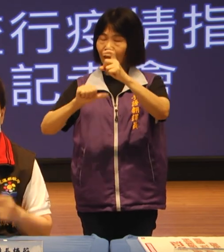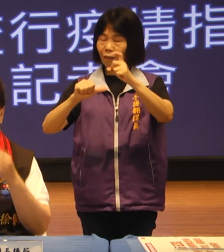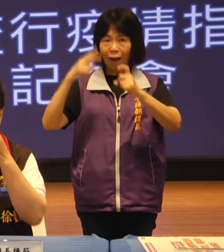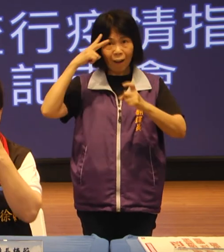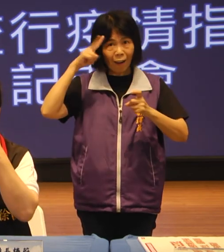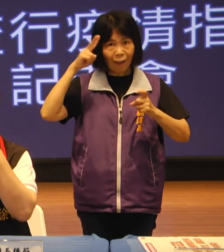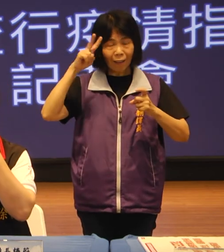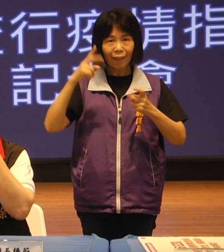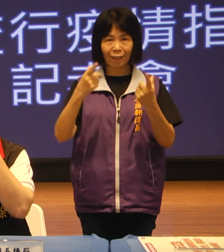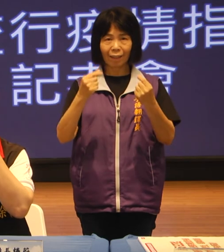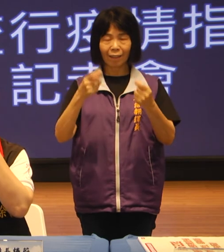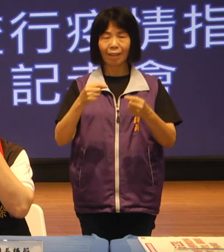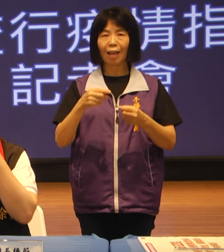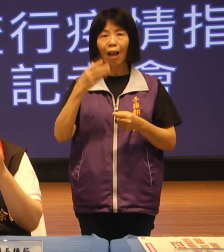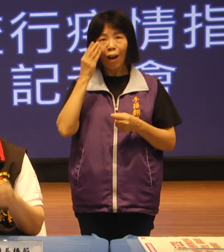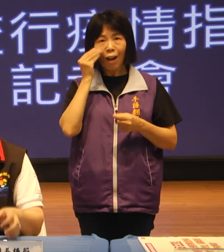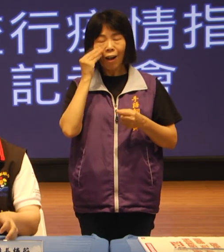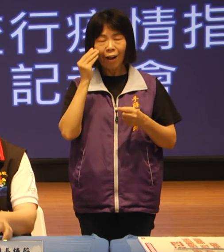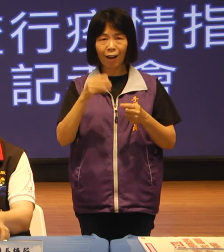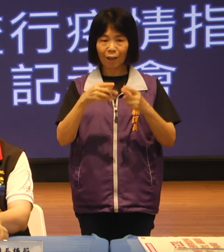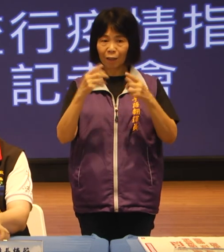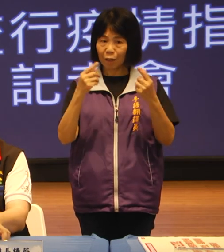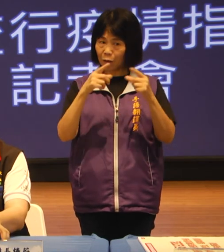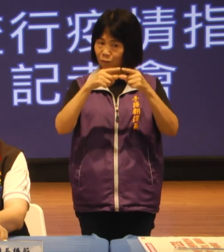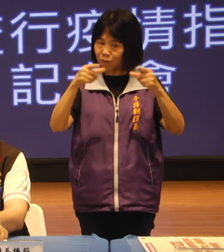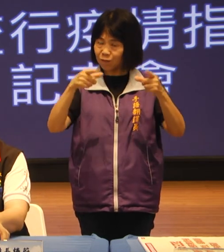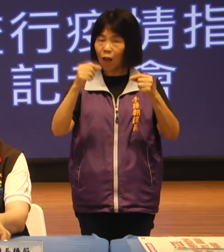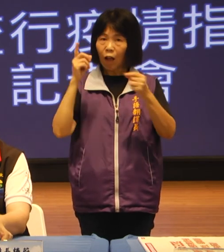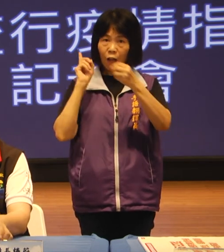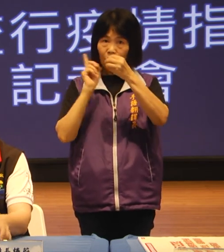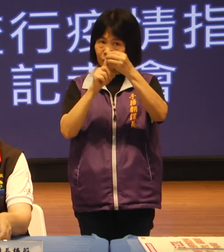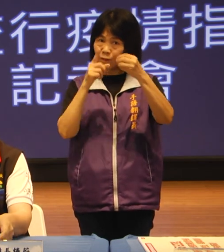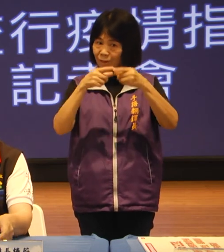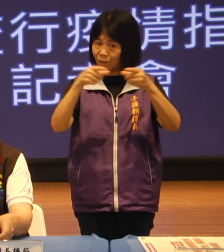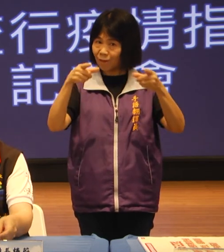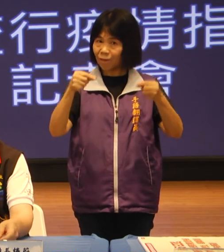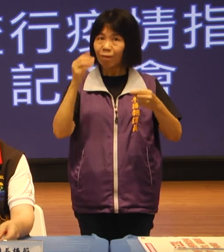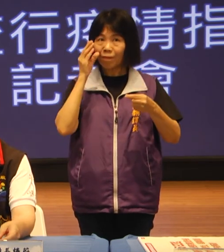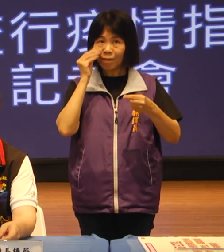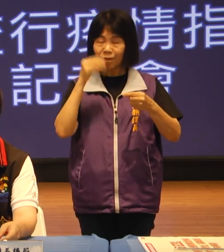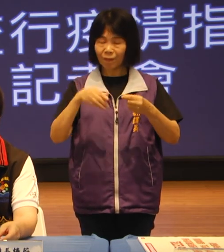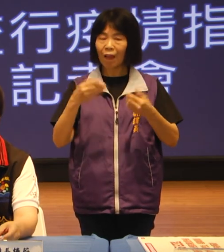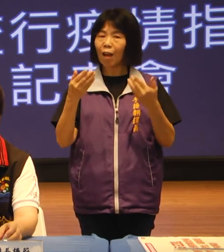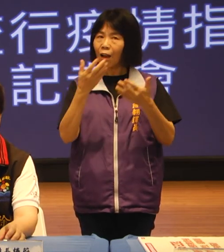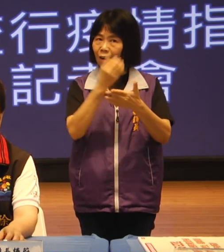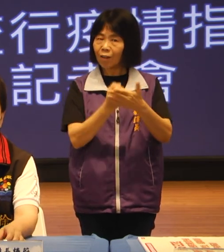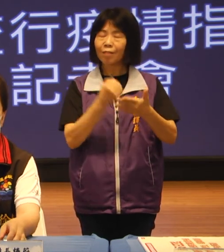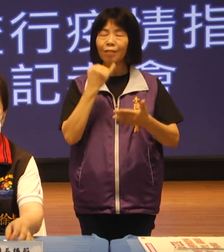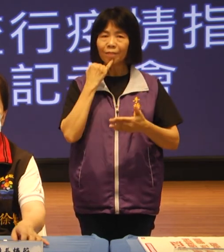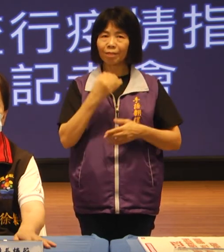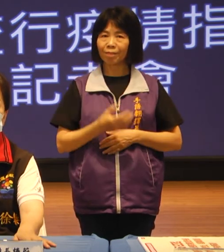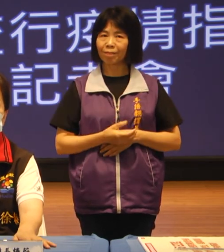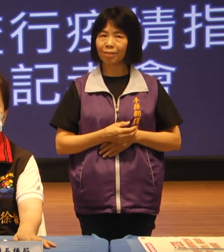10月4号、5号还是依旧可以来兑换球票，这个权益县政府会帮大家保留。